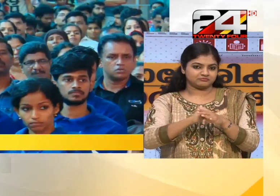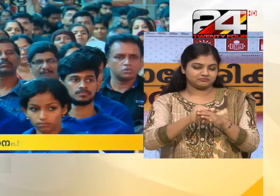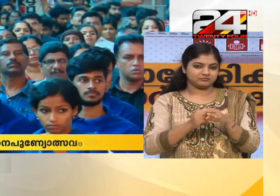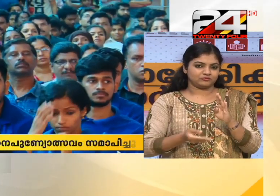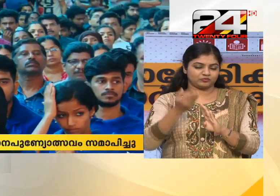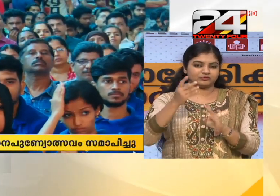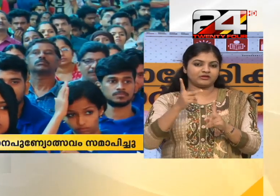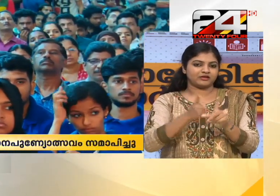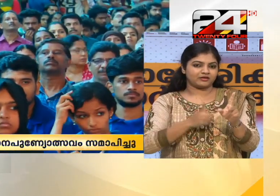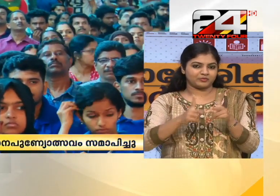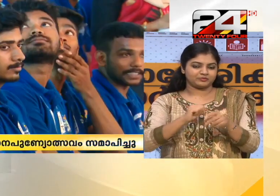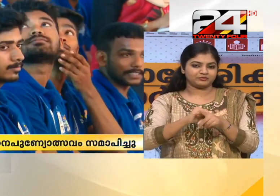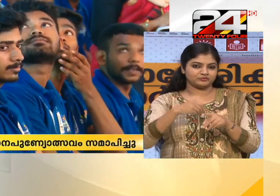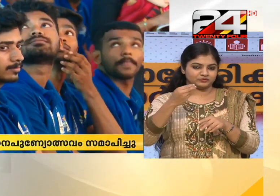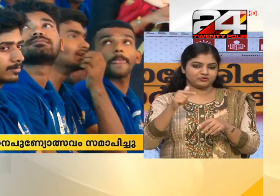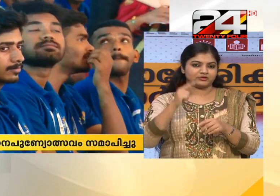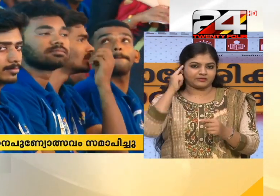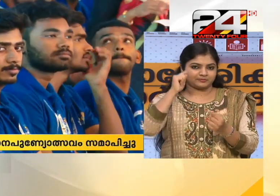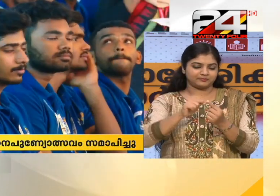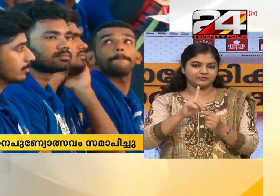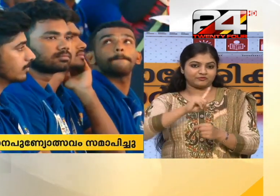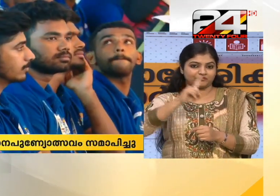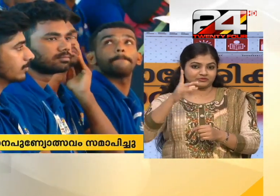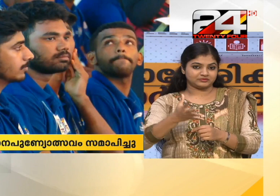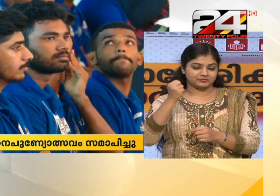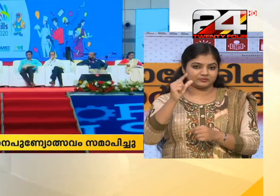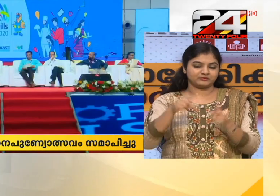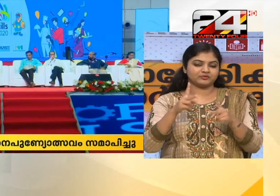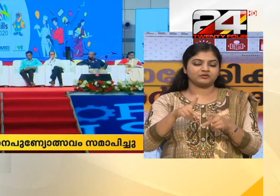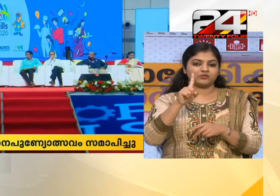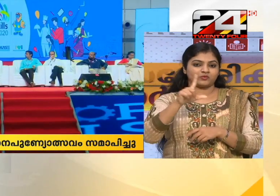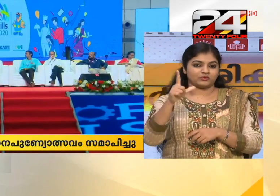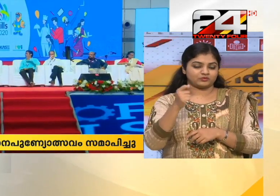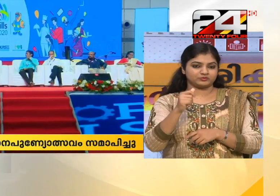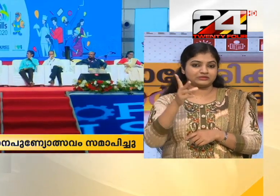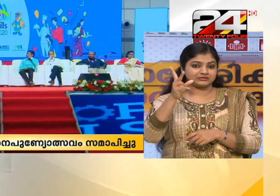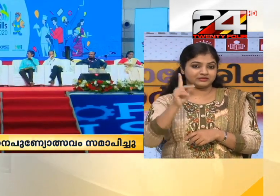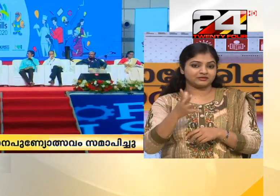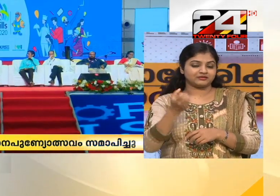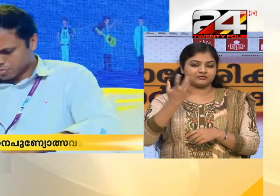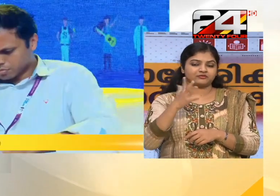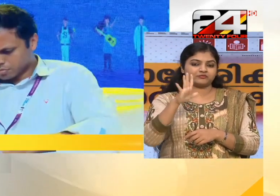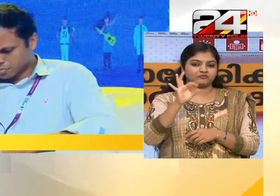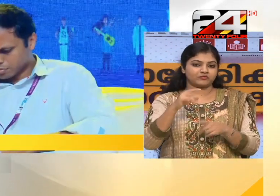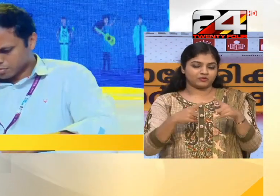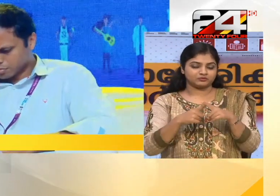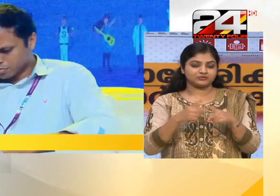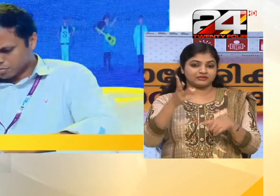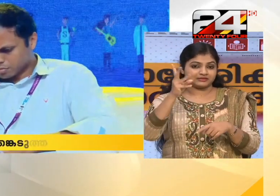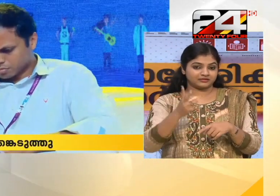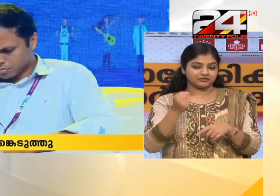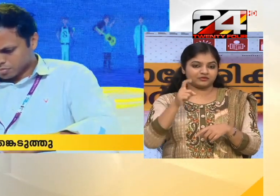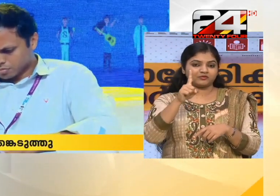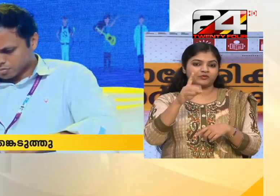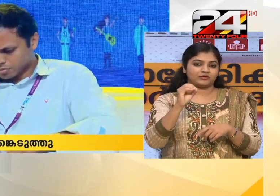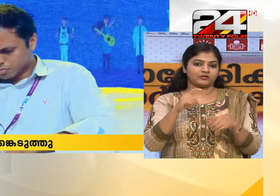പ്രാപ്തരാക്കാനും മേളയിലൂടെ ലക്ഷ്യമിട്ടിരുന്നു. ഒന്നാം സ്ഥാനക്കാർക്ക് 100,000 രൂപയും രണ്ടാം സ്ഥാനക്കാർക്ക് 50,000 രൂപയും മൂന്നാം സ്ഥാനക്കാർക്ക്